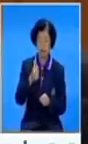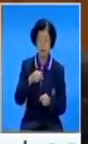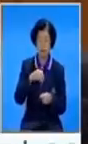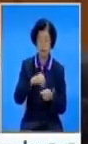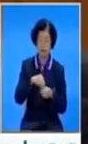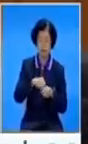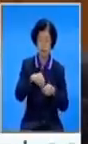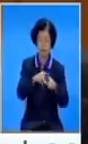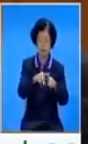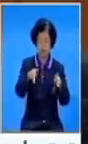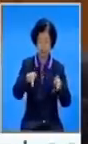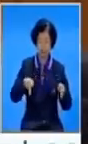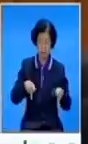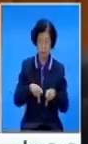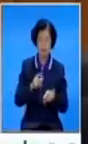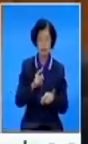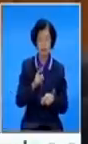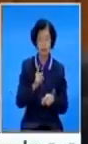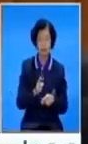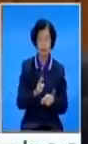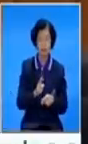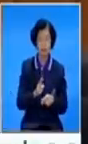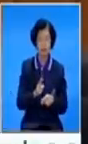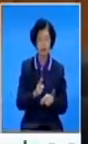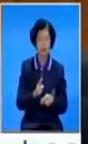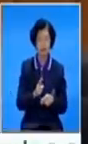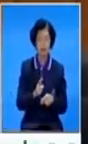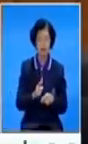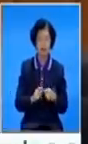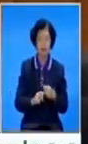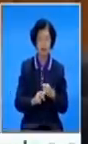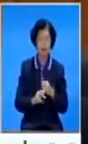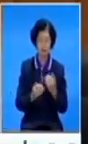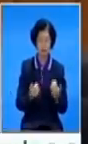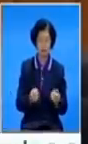ที่ที่เป็นพื้นดินอันศักดิ์สิทธิ์ก็คือเขตพระราชฐาน